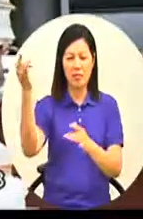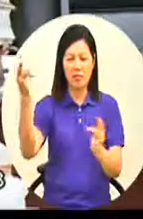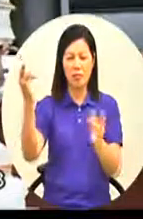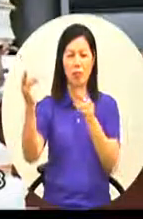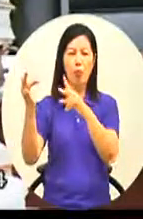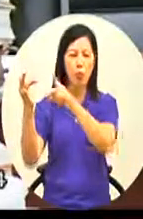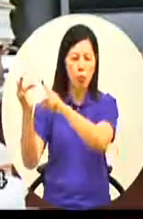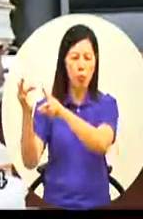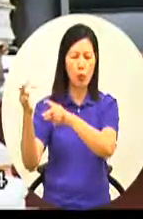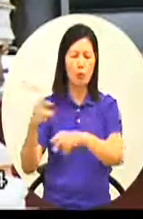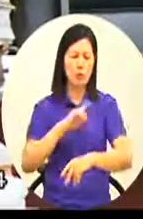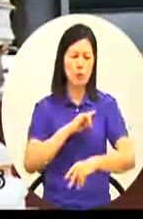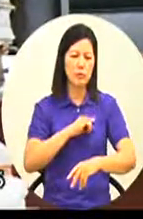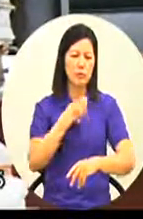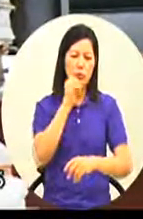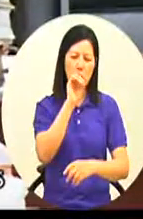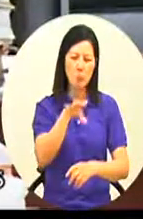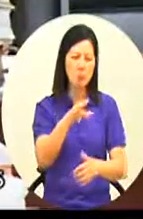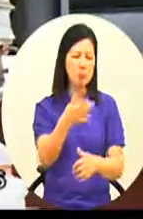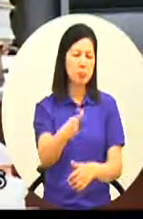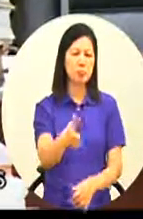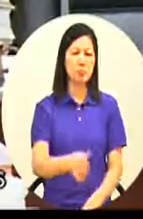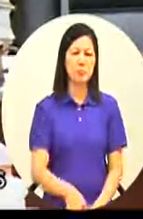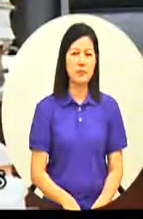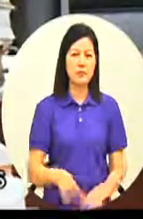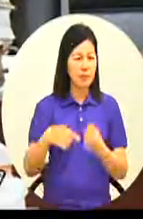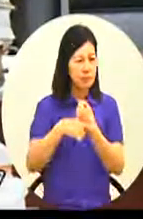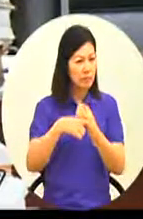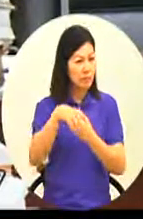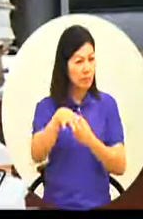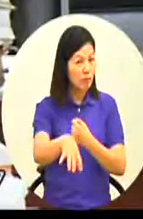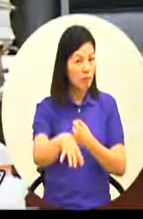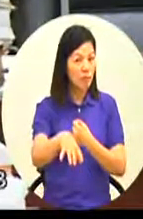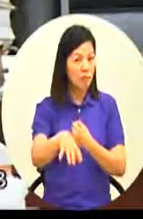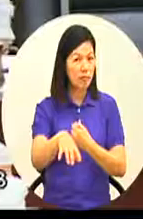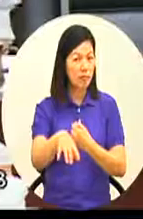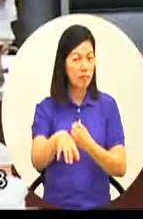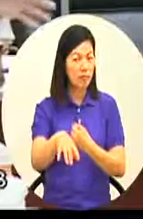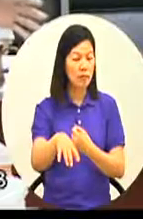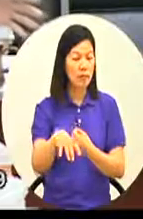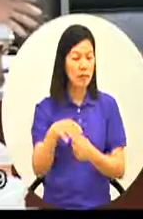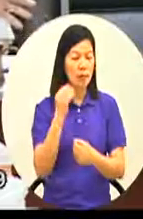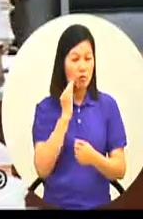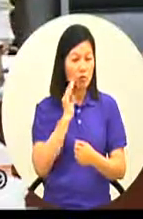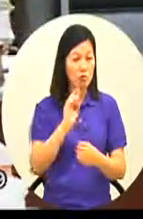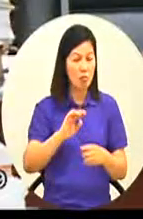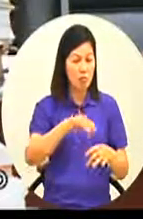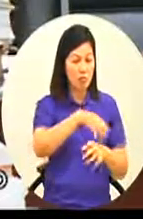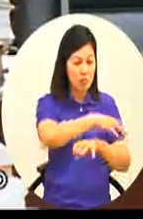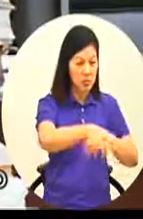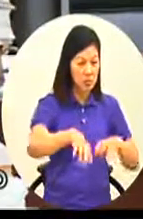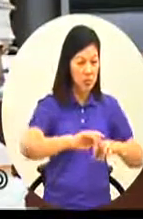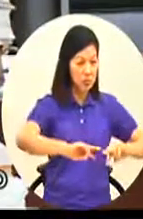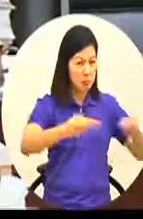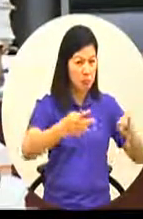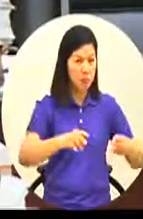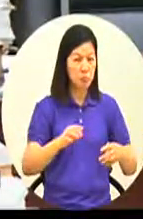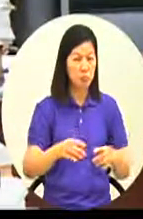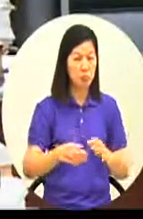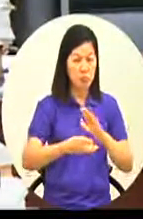不是我们自己讲，这有哪些的研究单位，它可能如果你这边改变了。或移到另外一个地